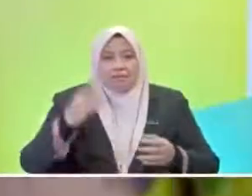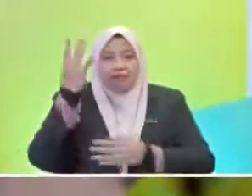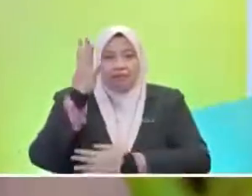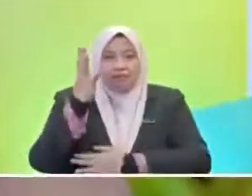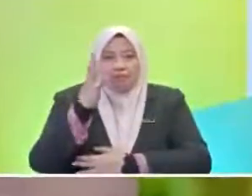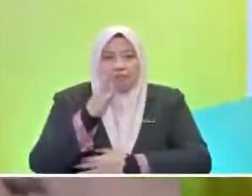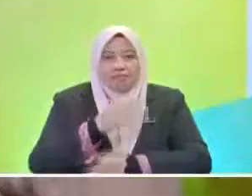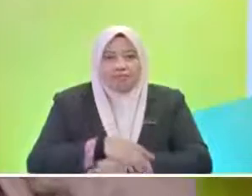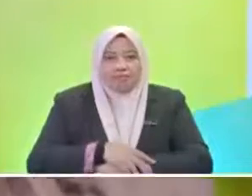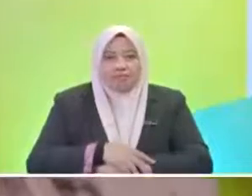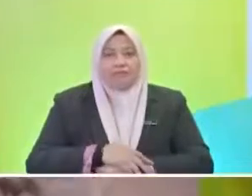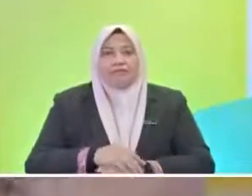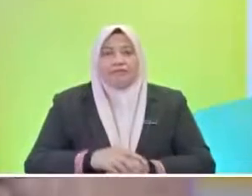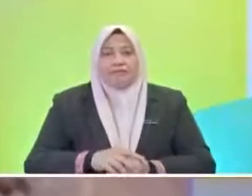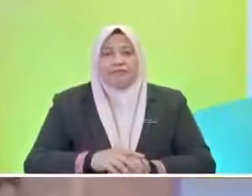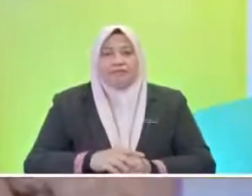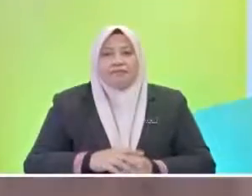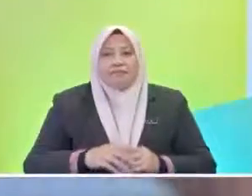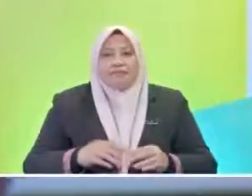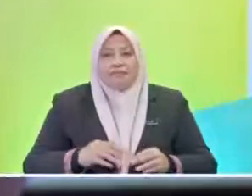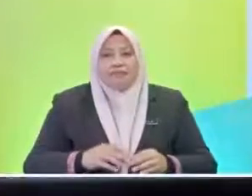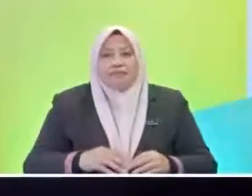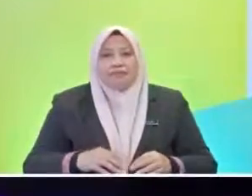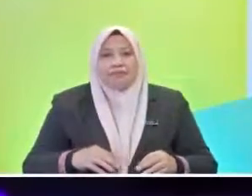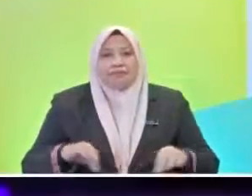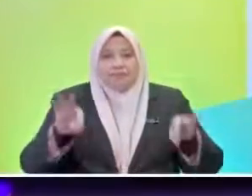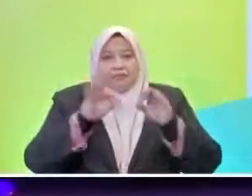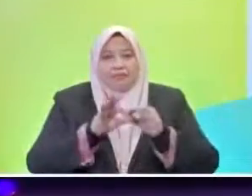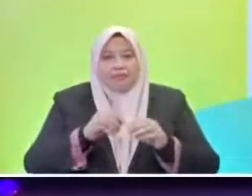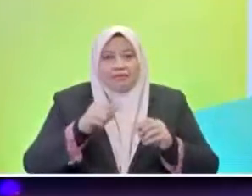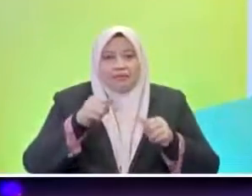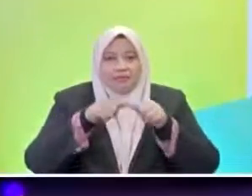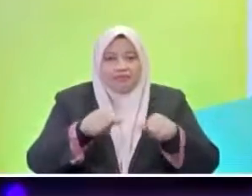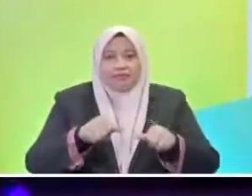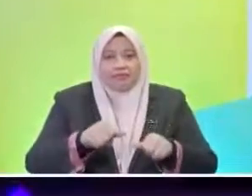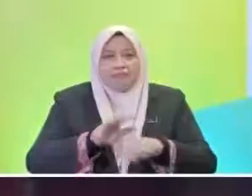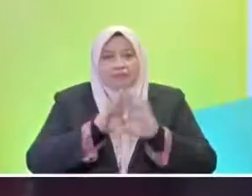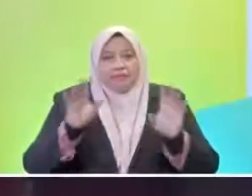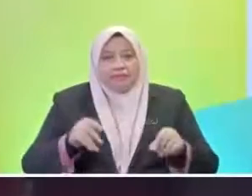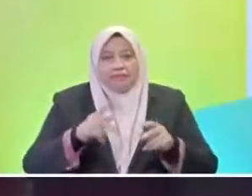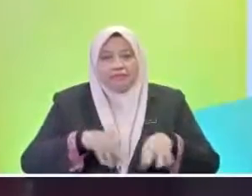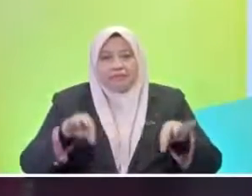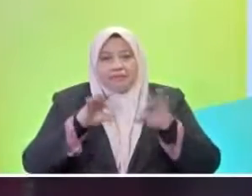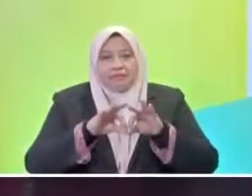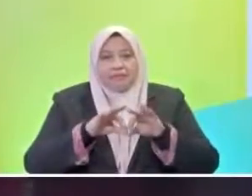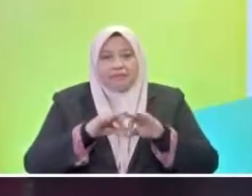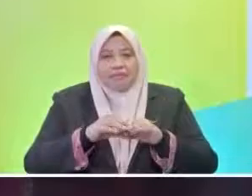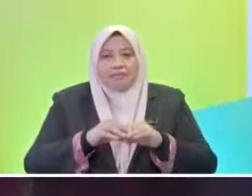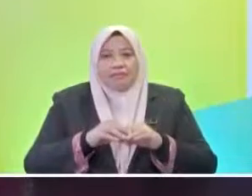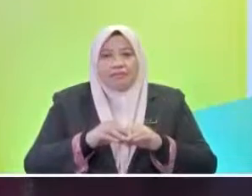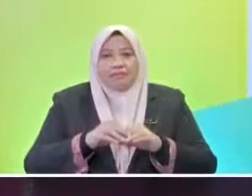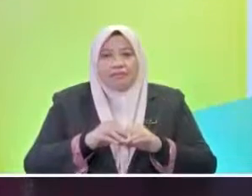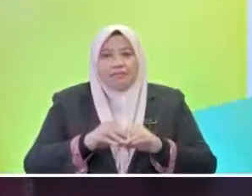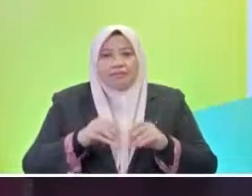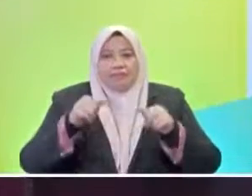no. Oh no. Jadi perlu tak tandurai ke sana? Tak perlu cikgu. Tak perlu sebab tak dapat. Cuba masukkan apa